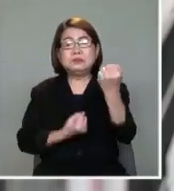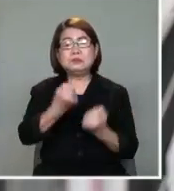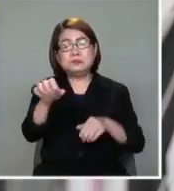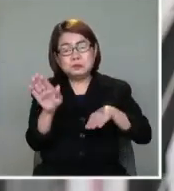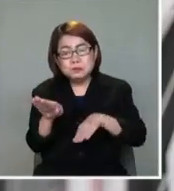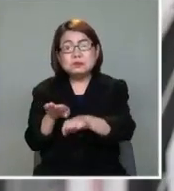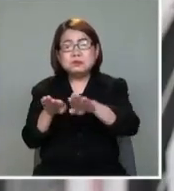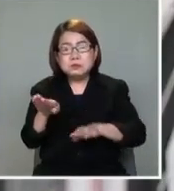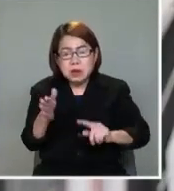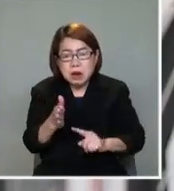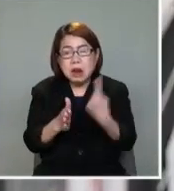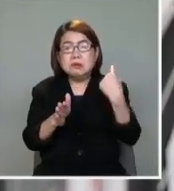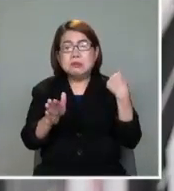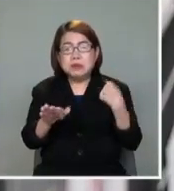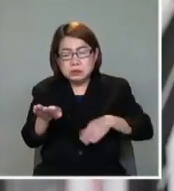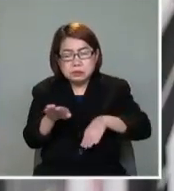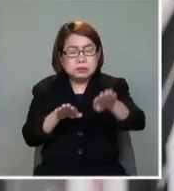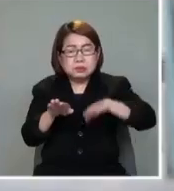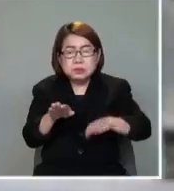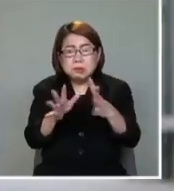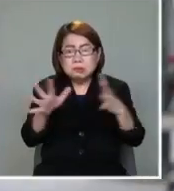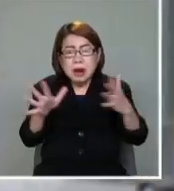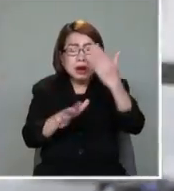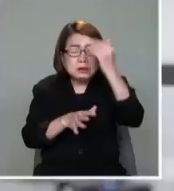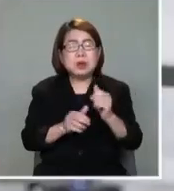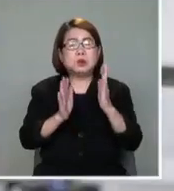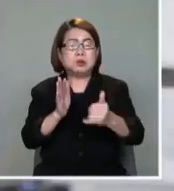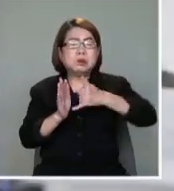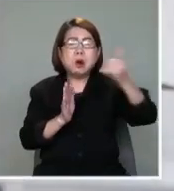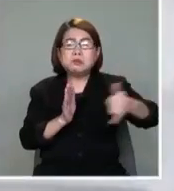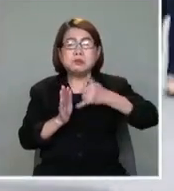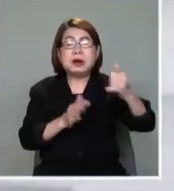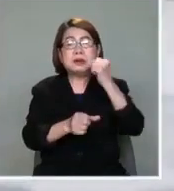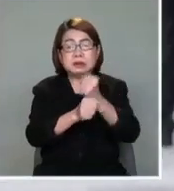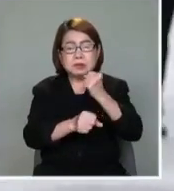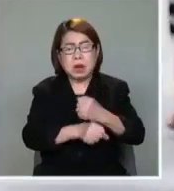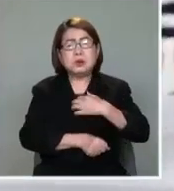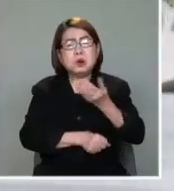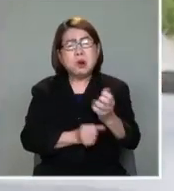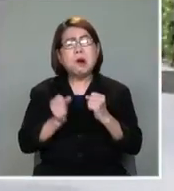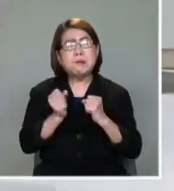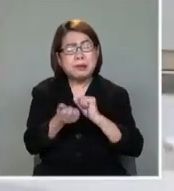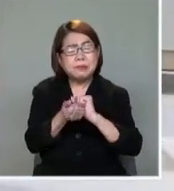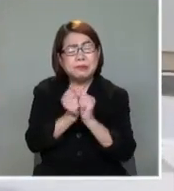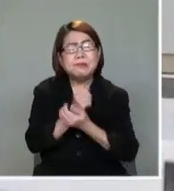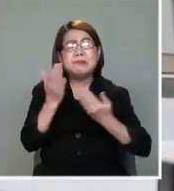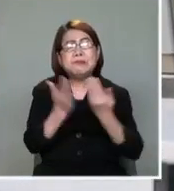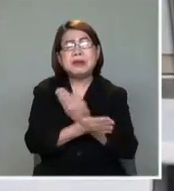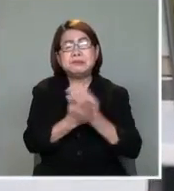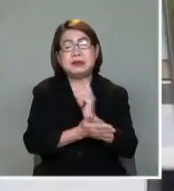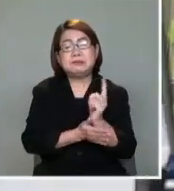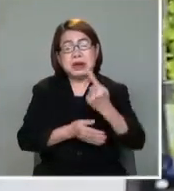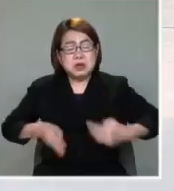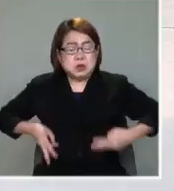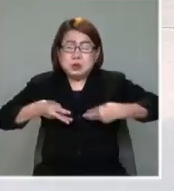ถเริ่มเยอะแล้วค่ะเพราะว่าคนเริ่มออกมาทำงานตรงนี้ก็อยากให้ทุกคนร่วมมือนะคะค่อยๆเปลี่ยนผ่านสร้าง new normal การใช้